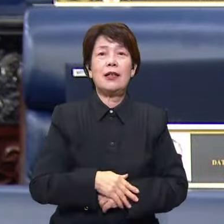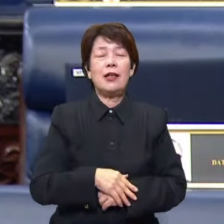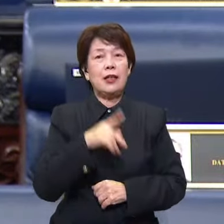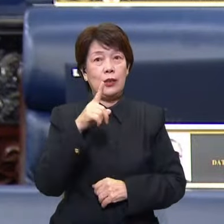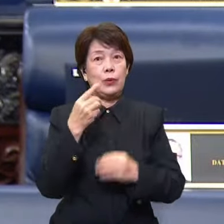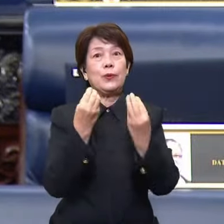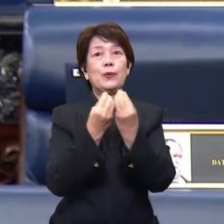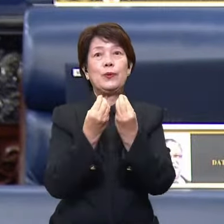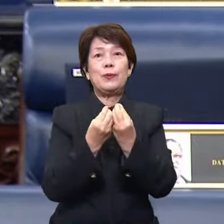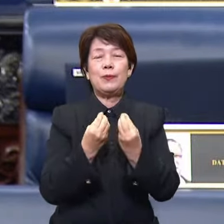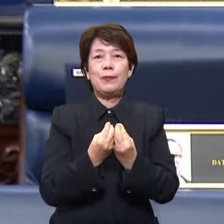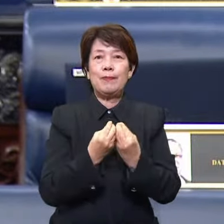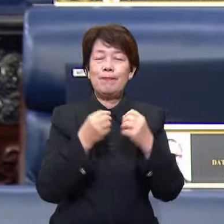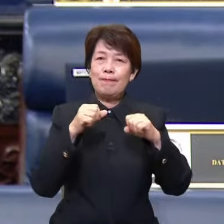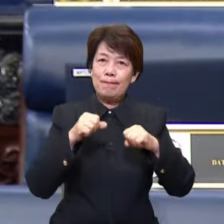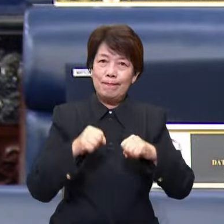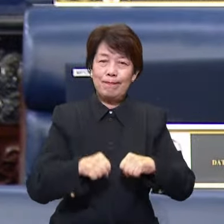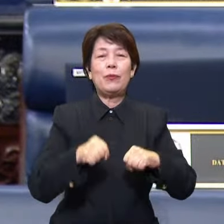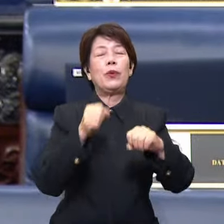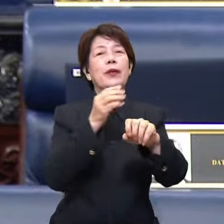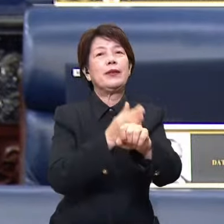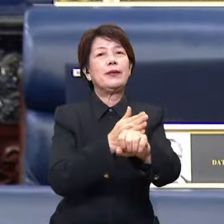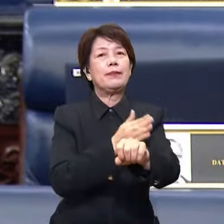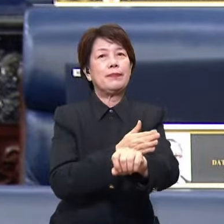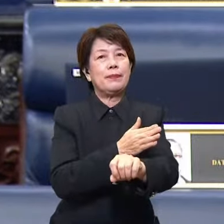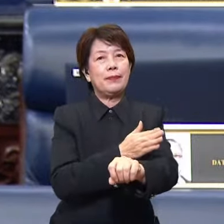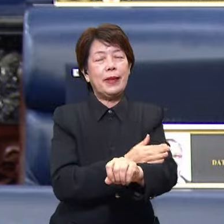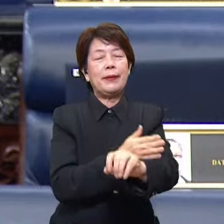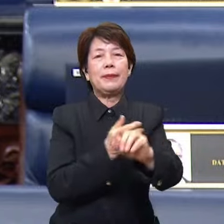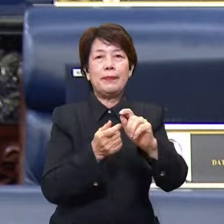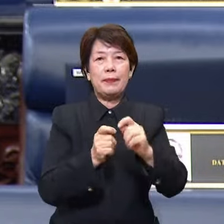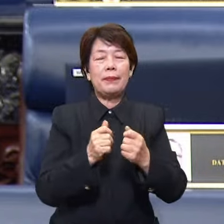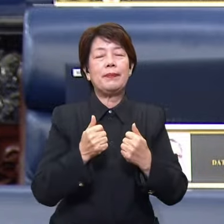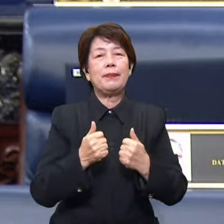jumlah yang boleh diperbaiki. Namun saya sedar akan